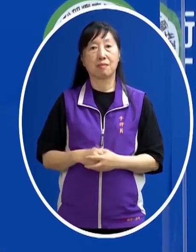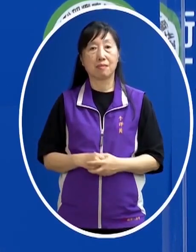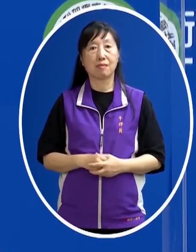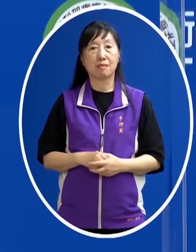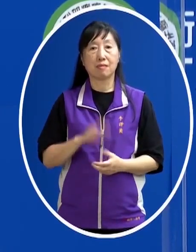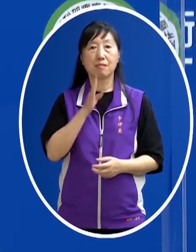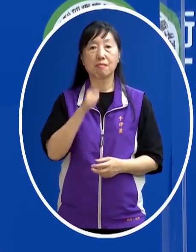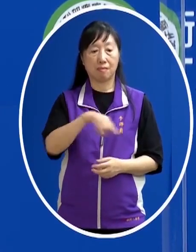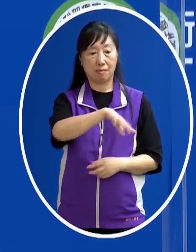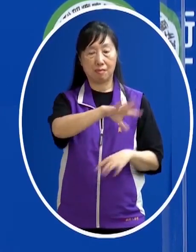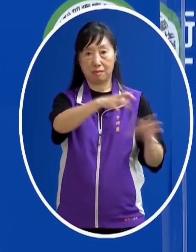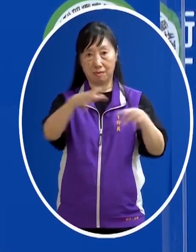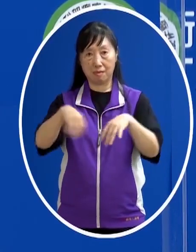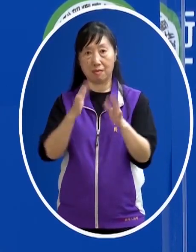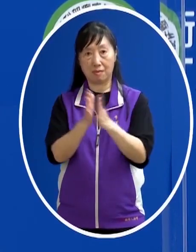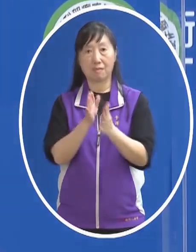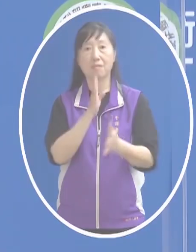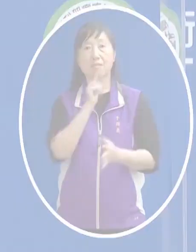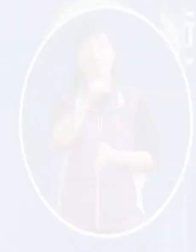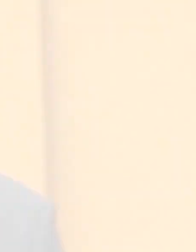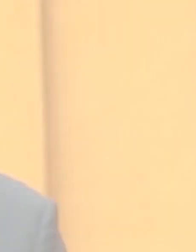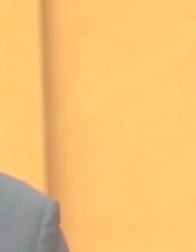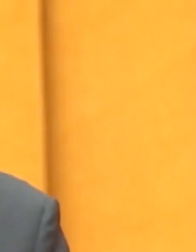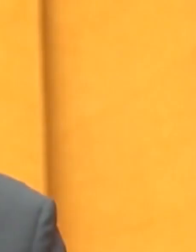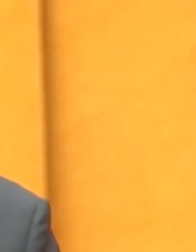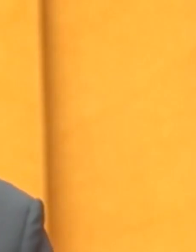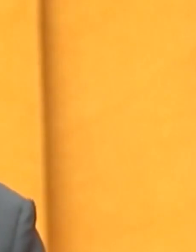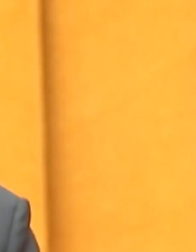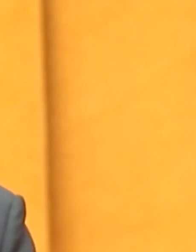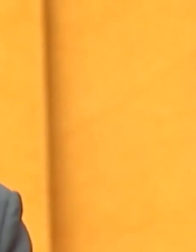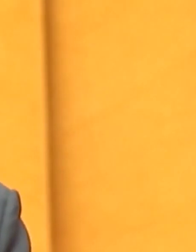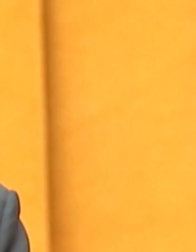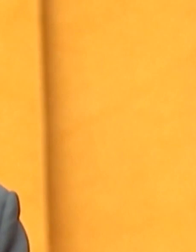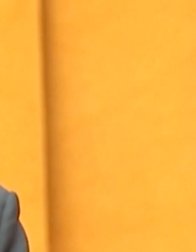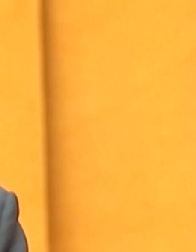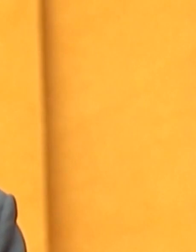上在世界还是存有霸权存在。